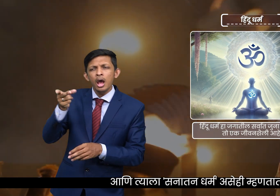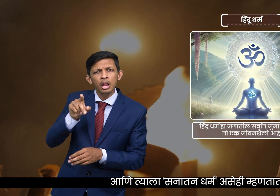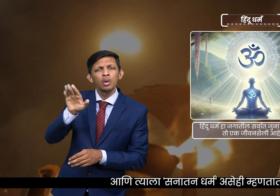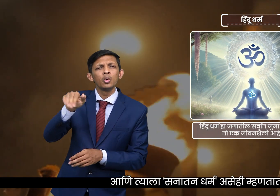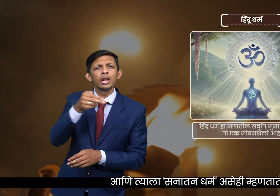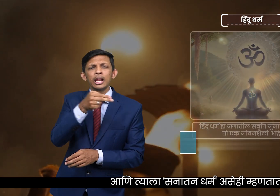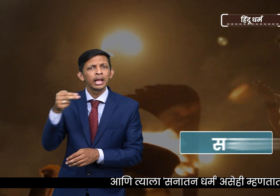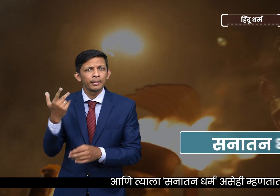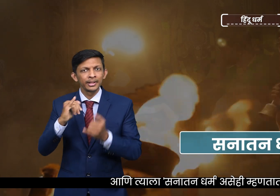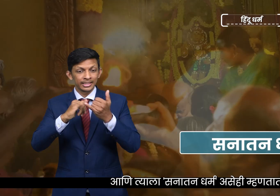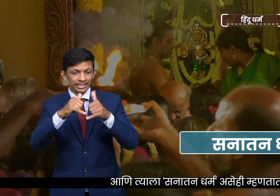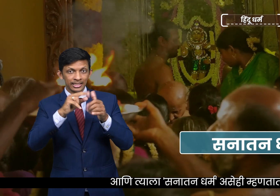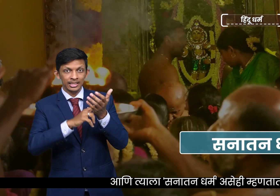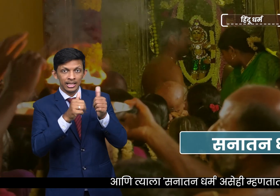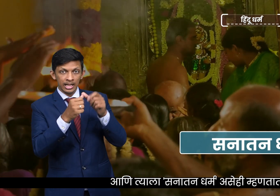धर्म असेही म्हणतात.